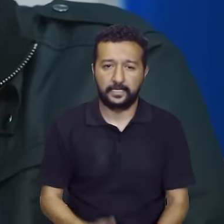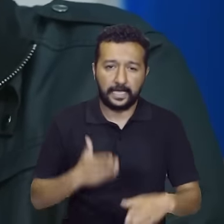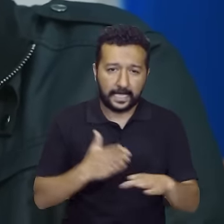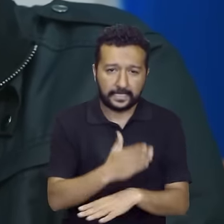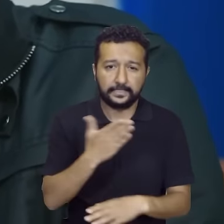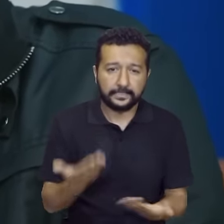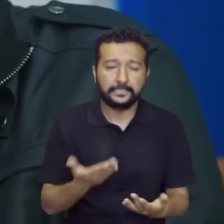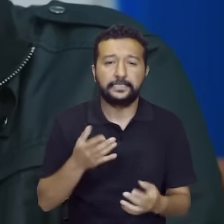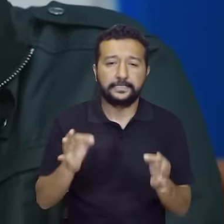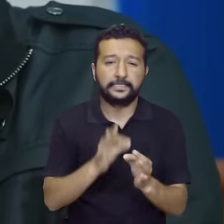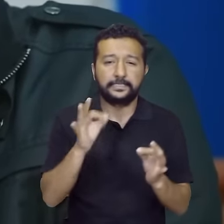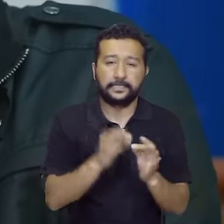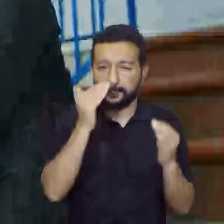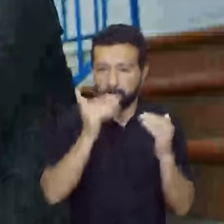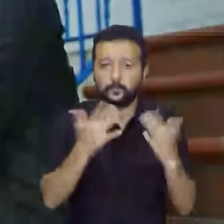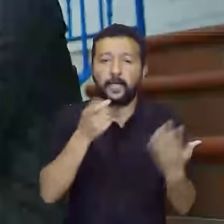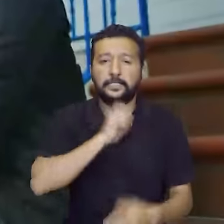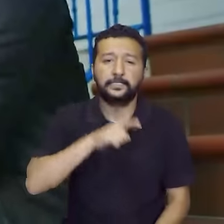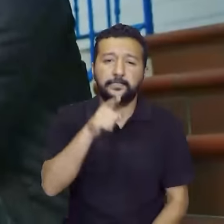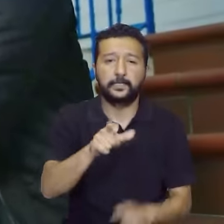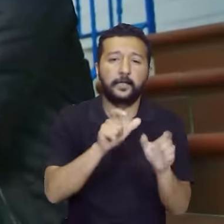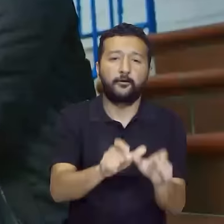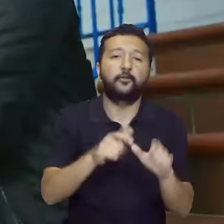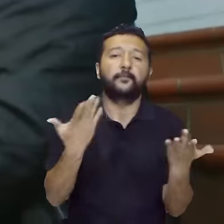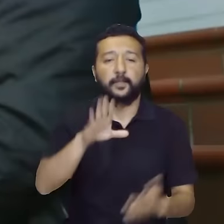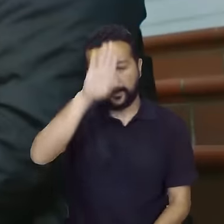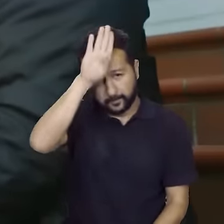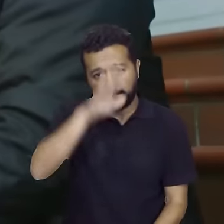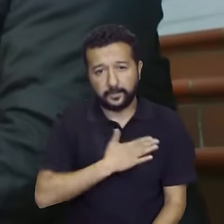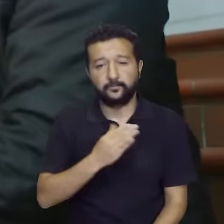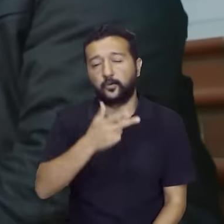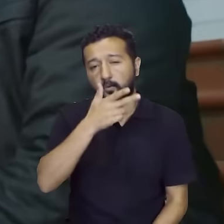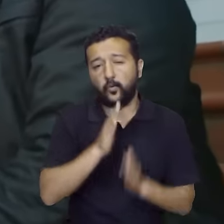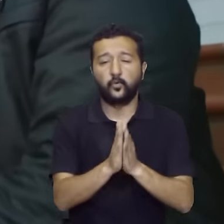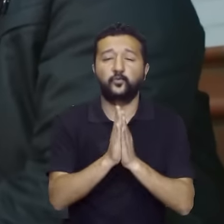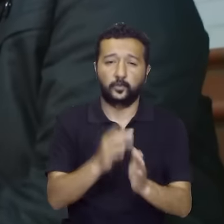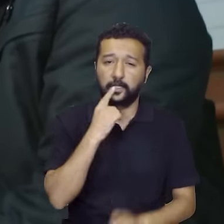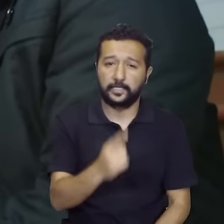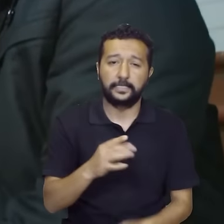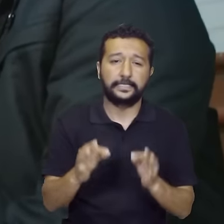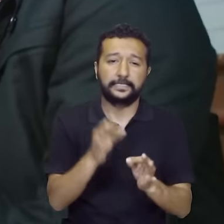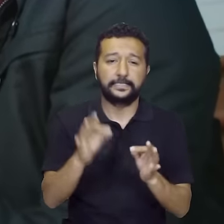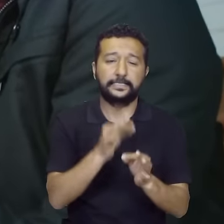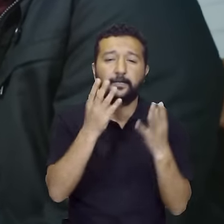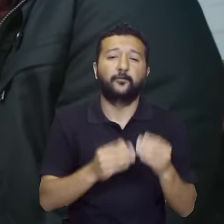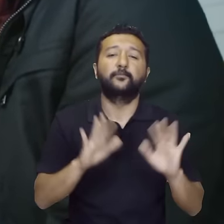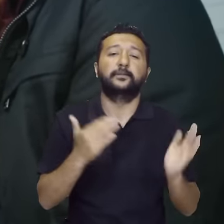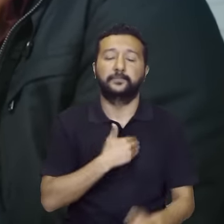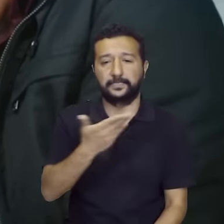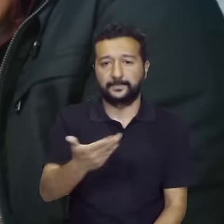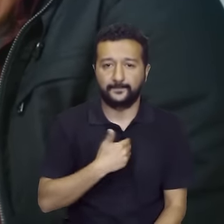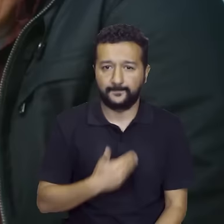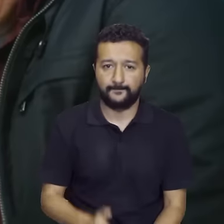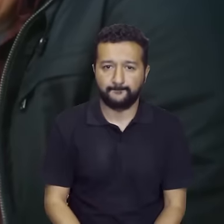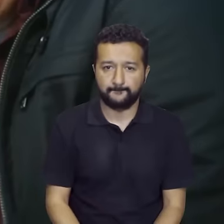Artık dikiş tutturamayız biz paşam. Sizi koruyamadım paşam. Çok özür dilerim. Dikiş tutturamayız biz.